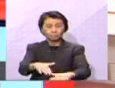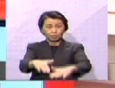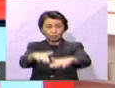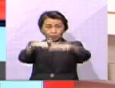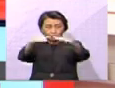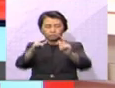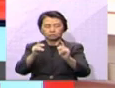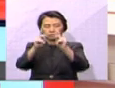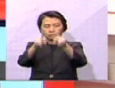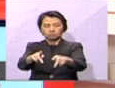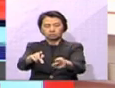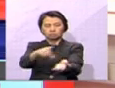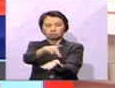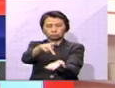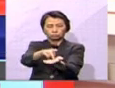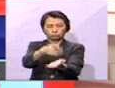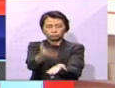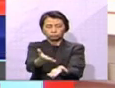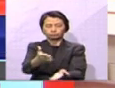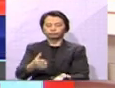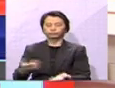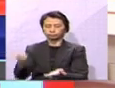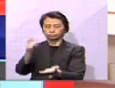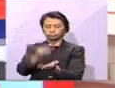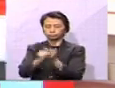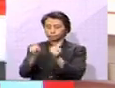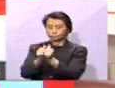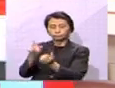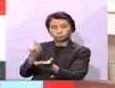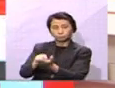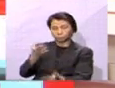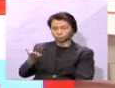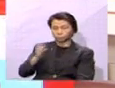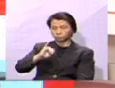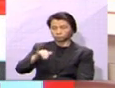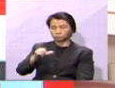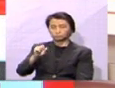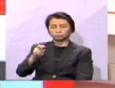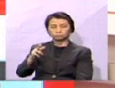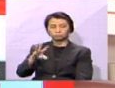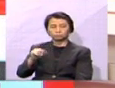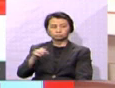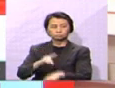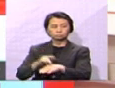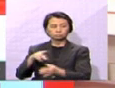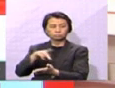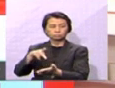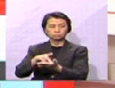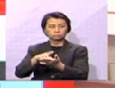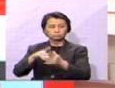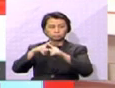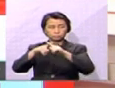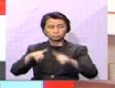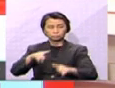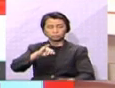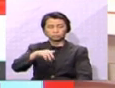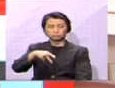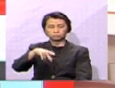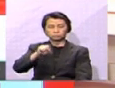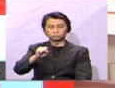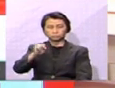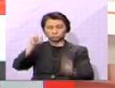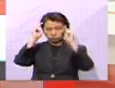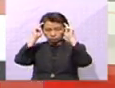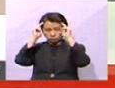ditempatkan di pusat pemindahan laporannya kita bersama dengan wartawan jasm Faizal muda di pusat pemindahan dewan wawasan JPS